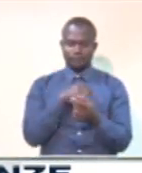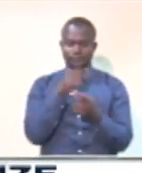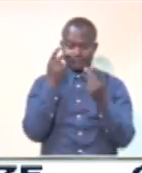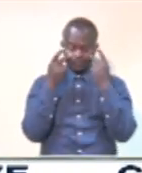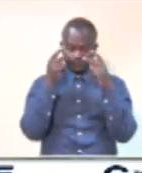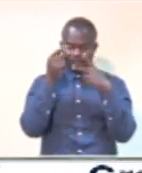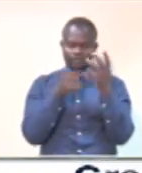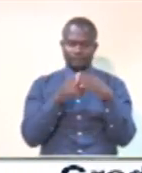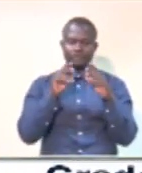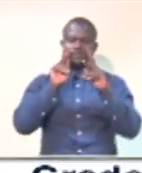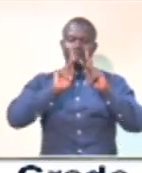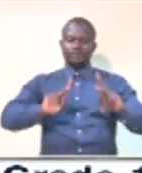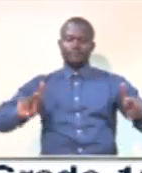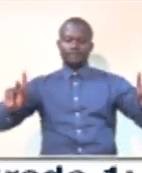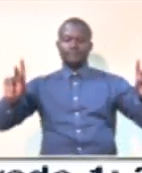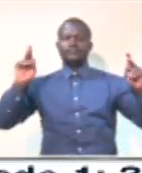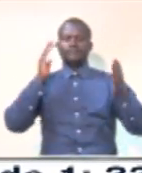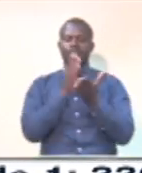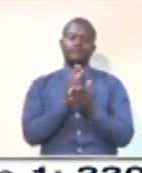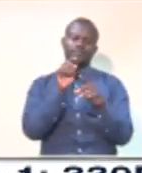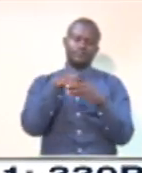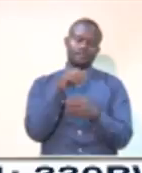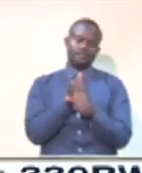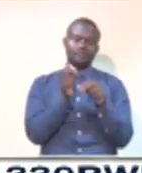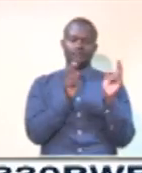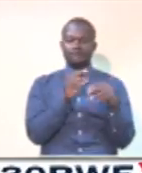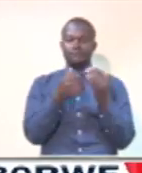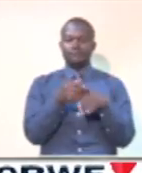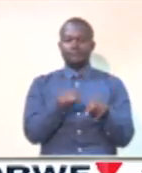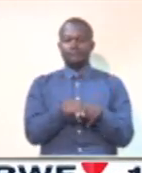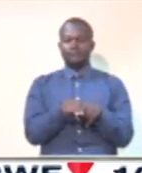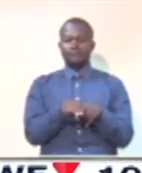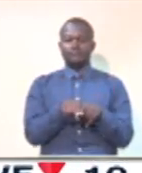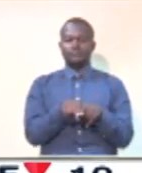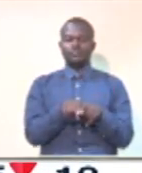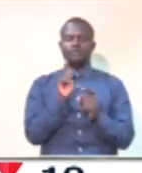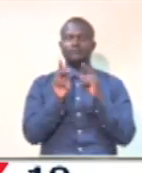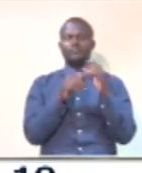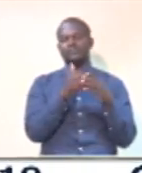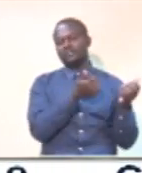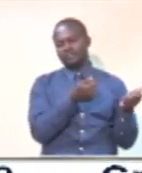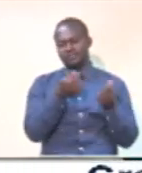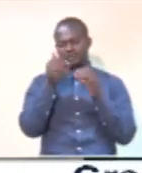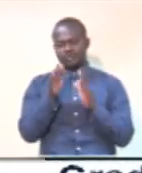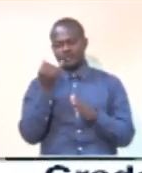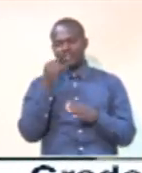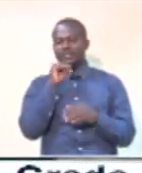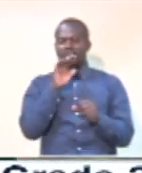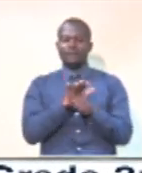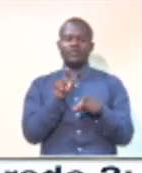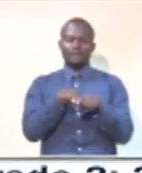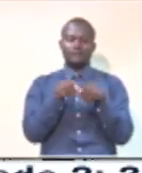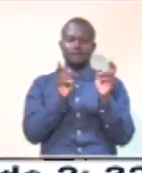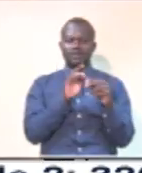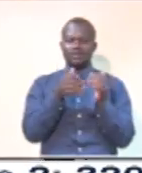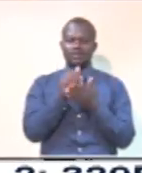ari amahoro, ibirunga byazimye, tujya mu kazi bisanzwe nk'uko byari bisanzwe. N'abakiriya bari kuza nubwo atari benshi nk'uko byari bisanzwe,